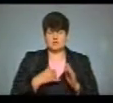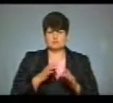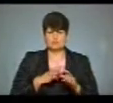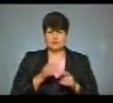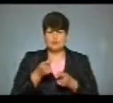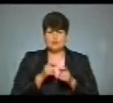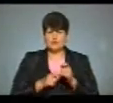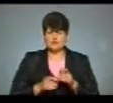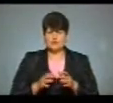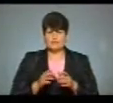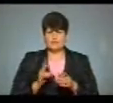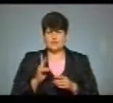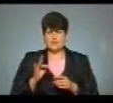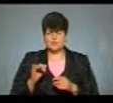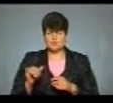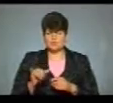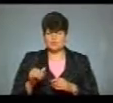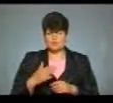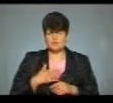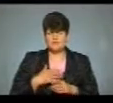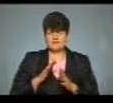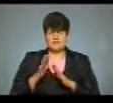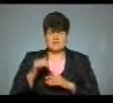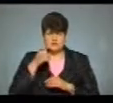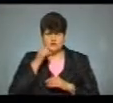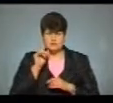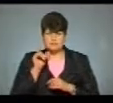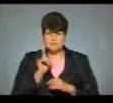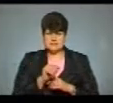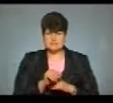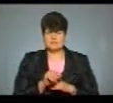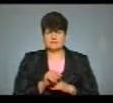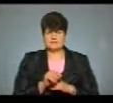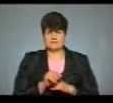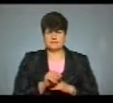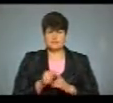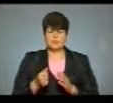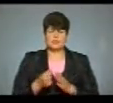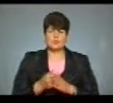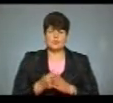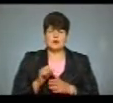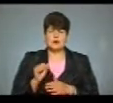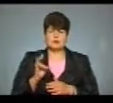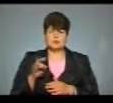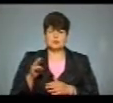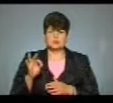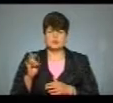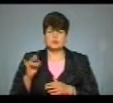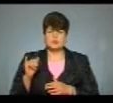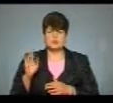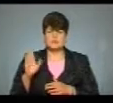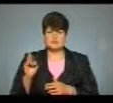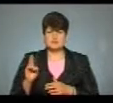в суботу, мотузковий курс в нас в лісі. Вчора ми від'їздили знову ж таки до Антонівців, де